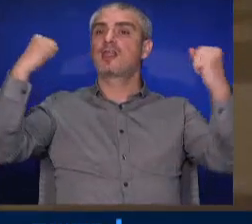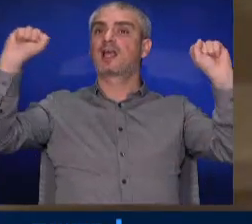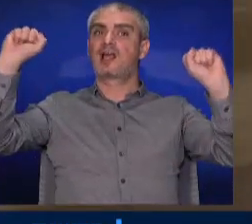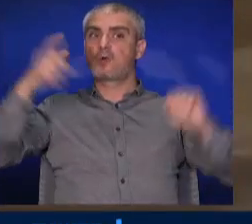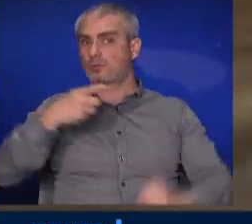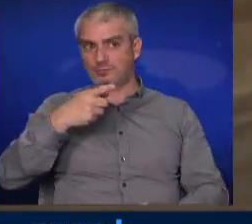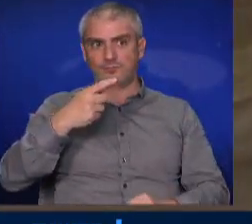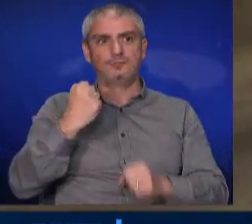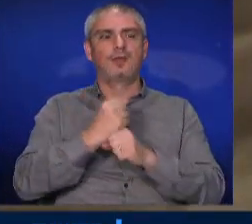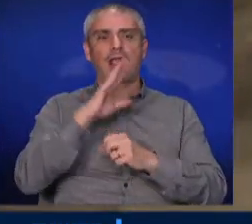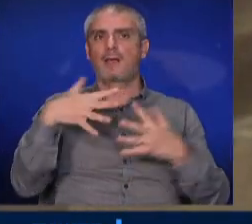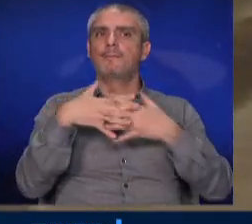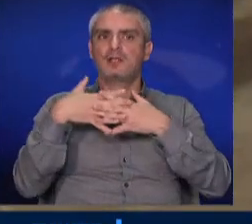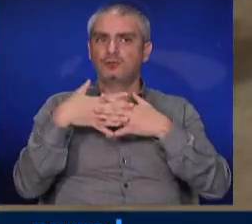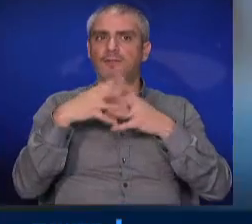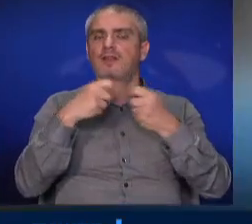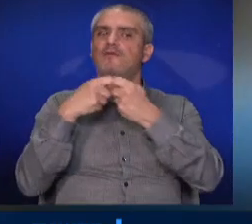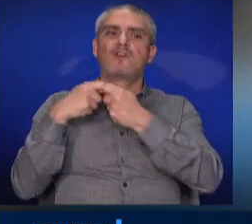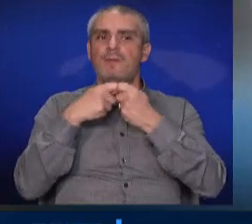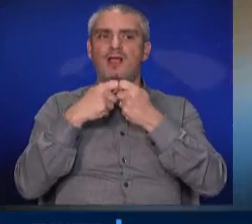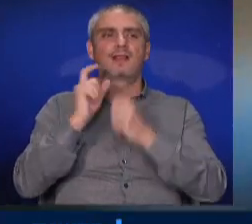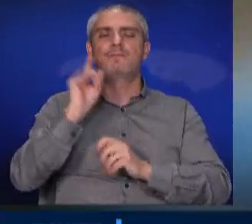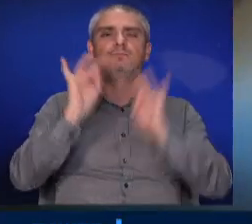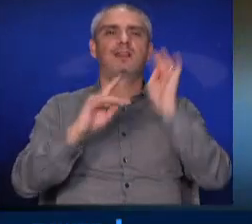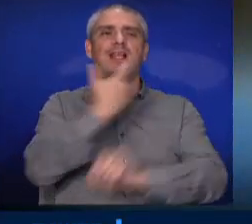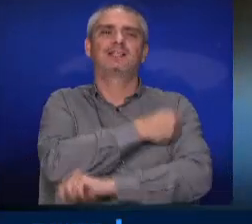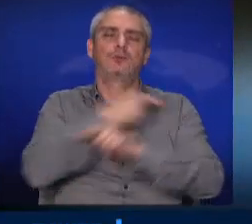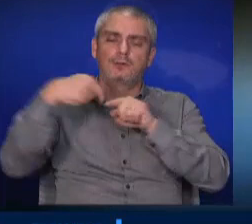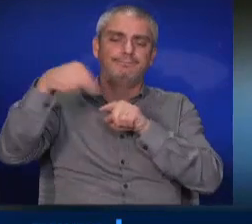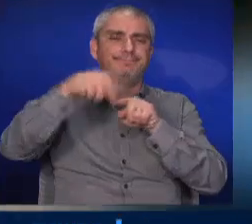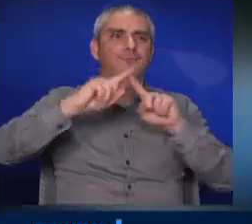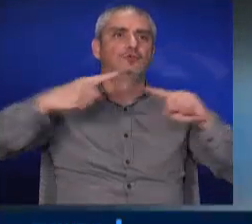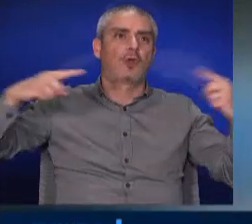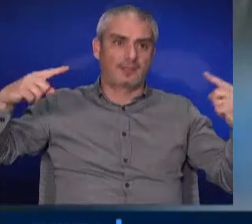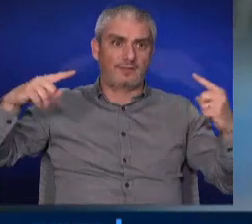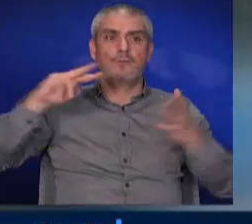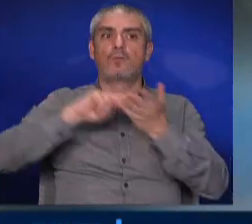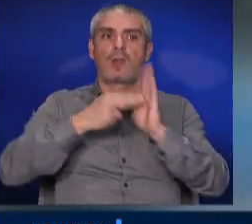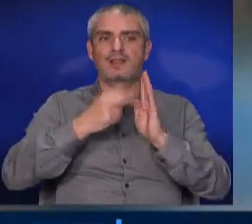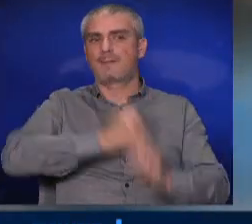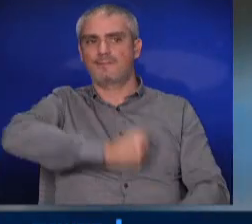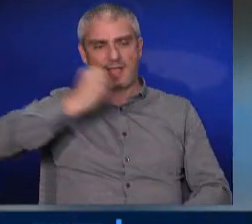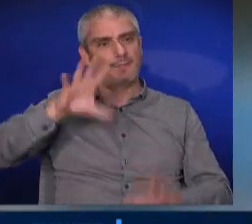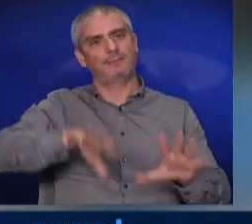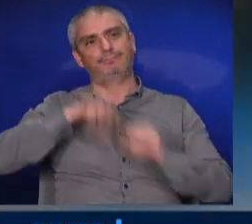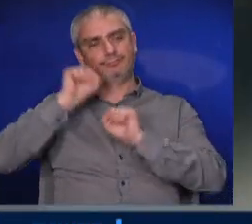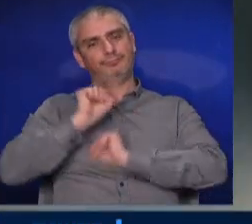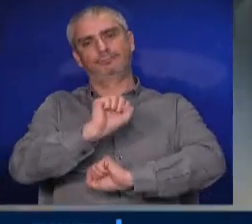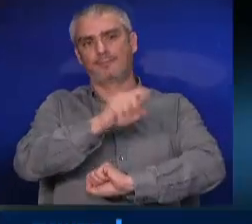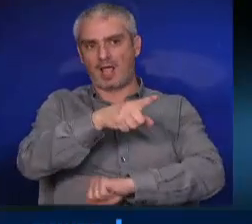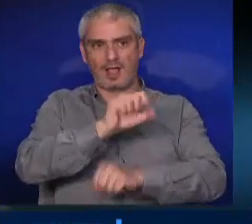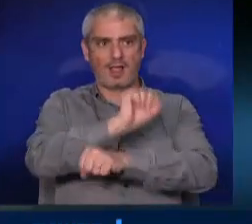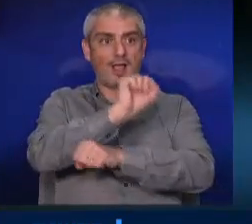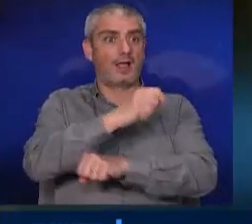מכונה, פעילה גם בארצות הברית ומאגדת מתנגדי חיסונים מכל הזרמים ופוליטיקאים מהימין שאימצו את המחאה. I hope